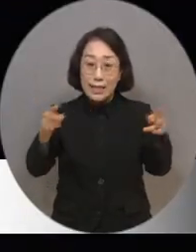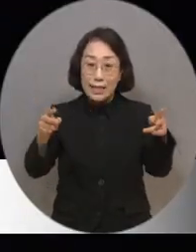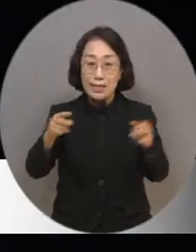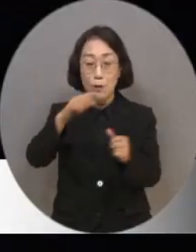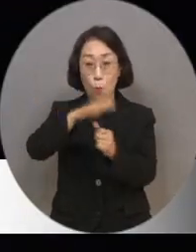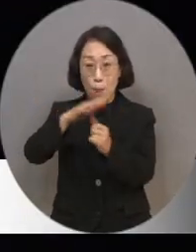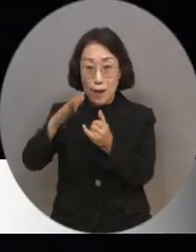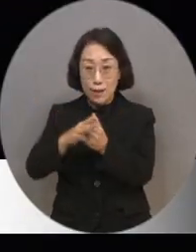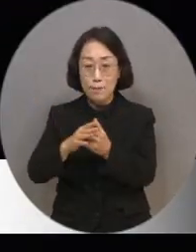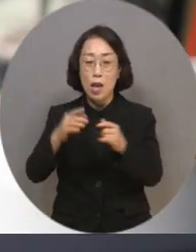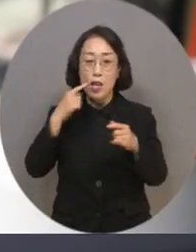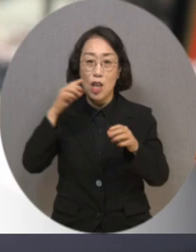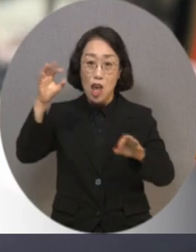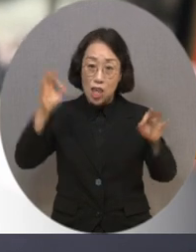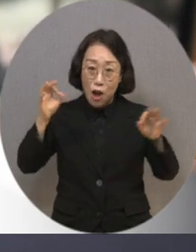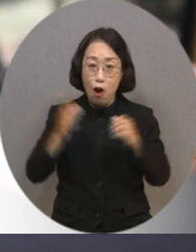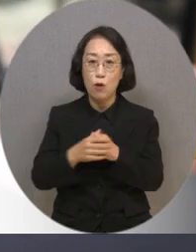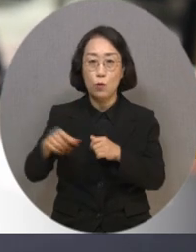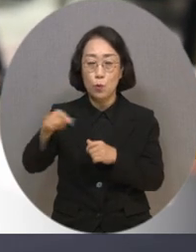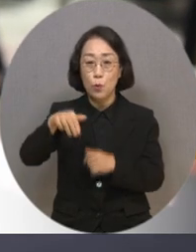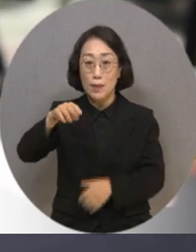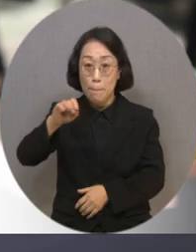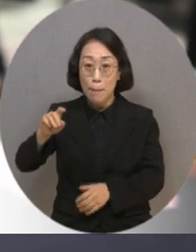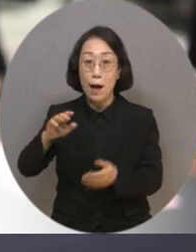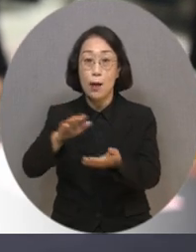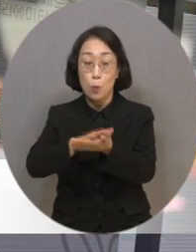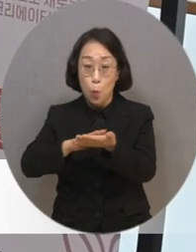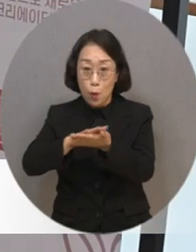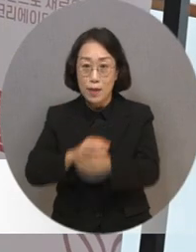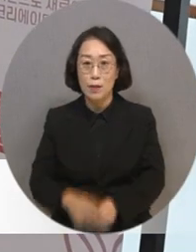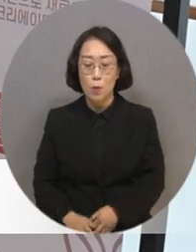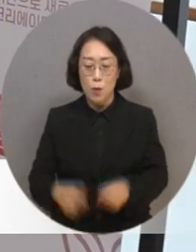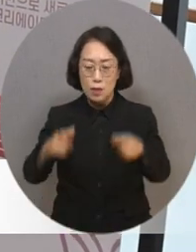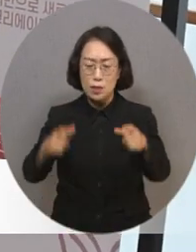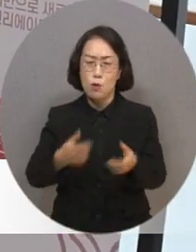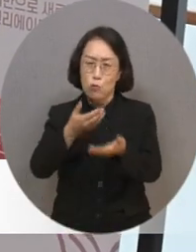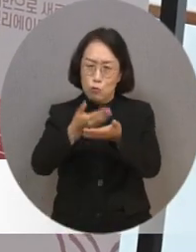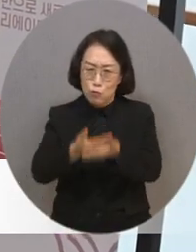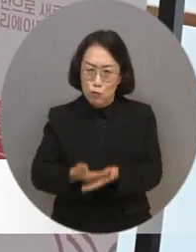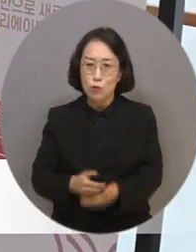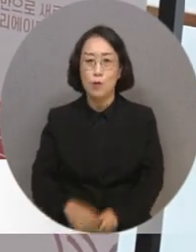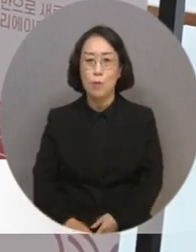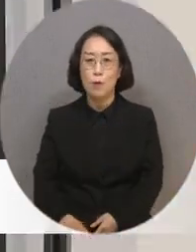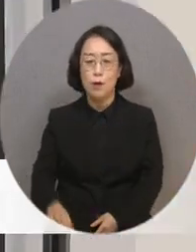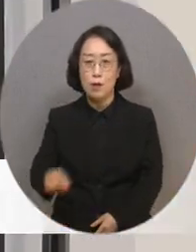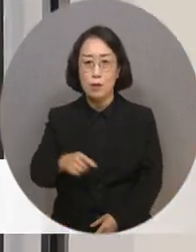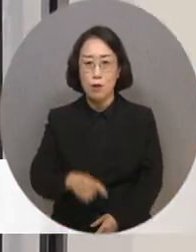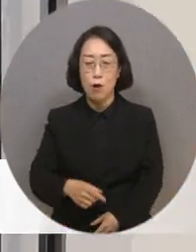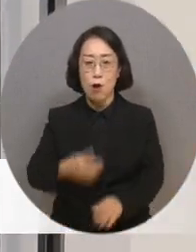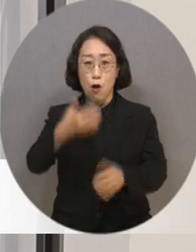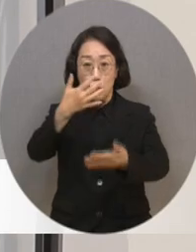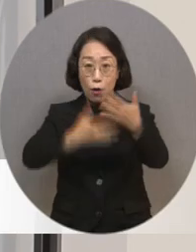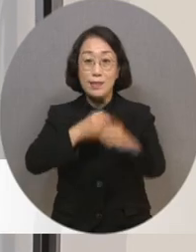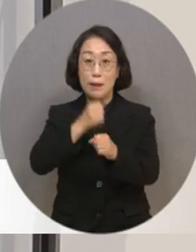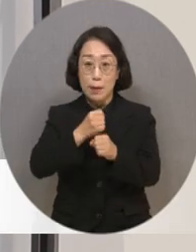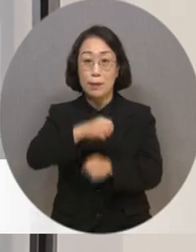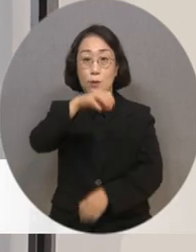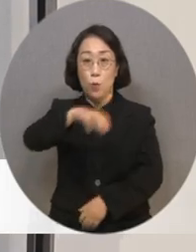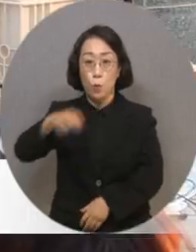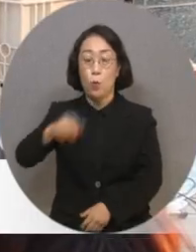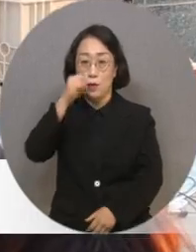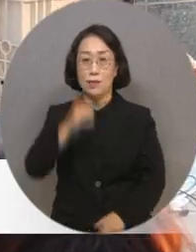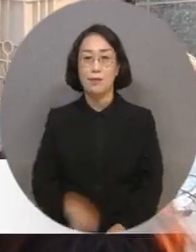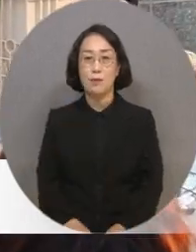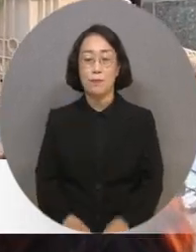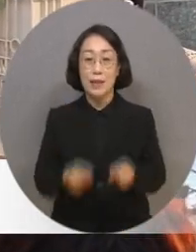그림자 인형극과 한국어 잿말놀이 체험, 지역의 가치를 알리는 로컬 크리에이터 존이 운영되었습니다.